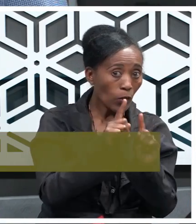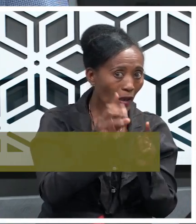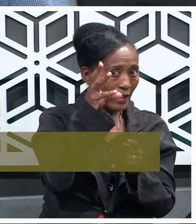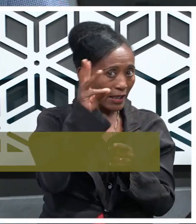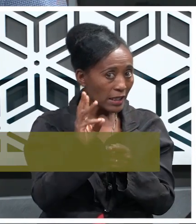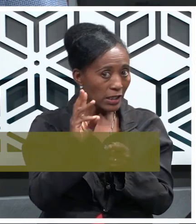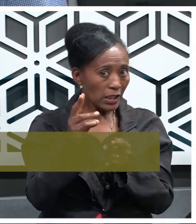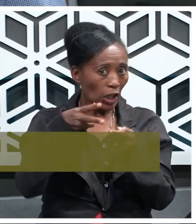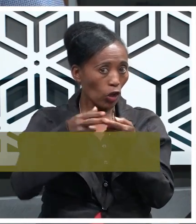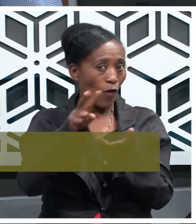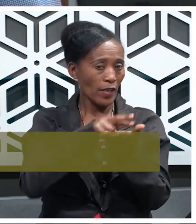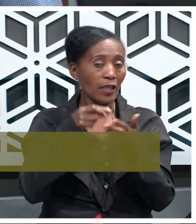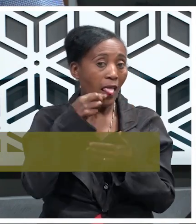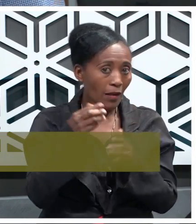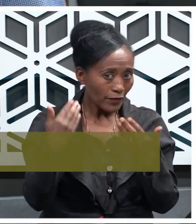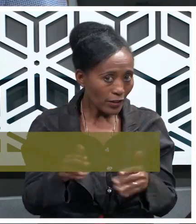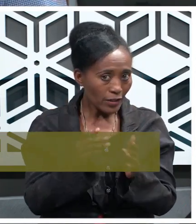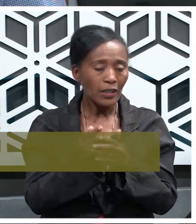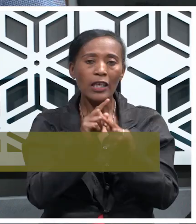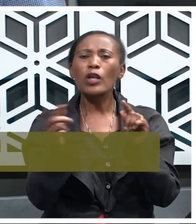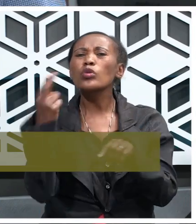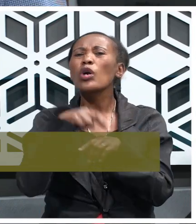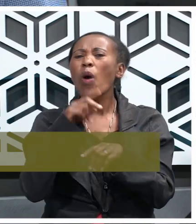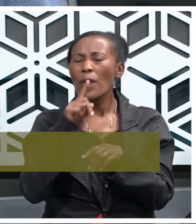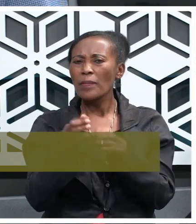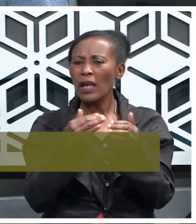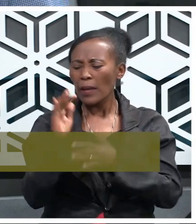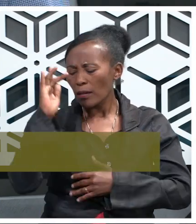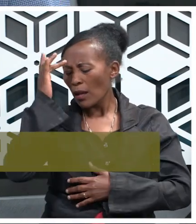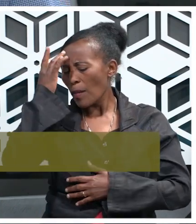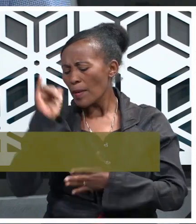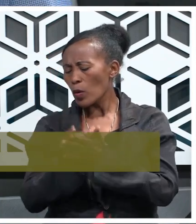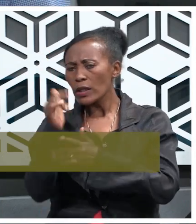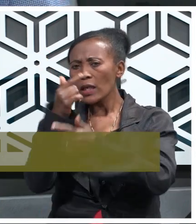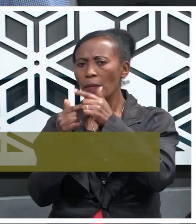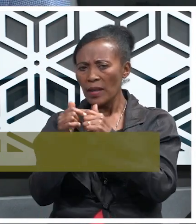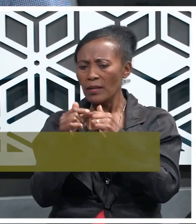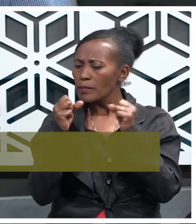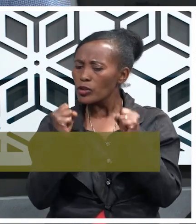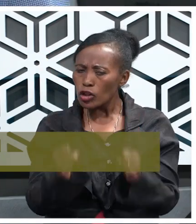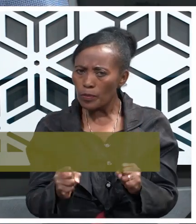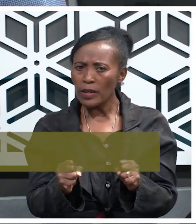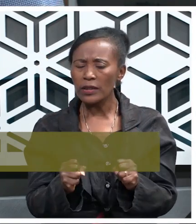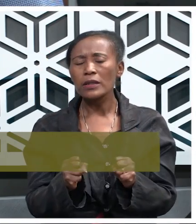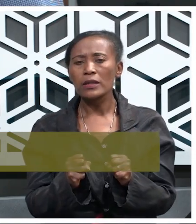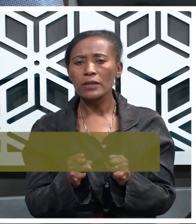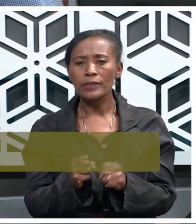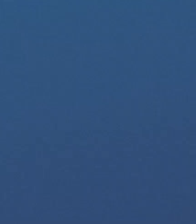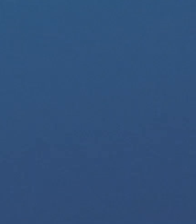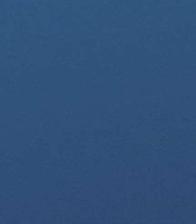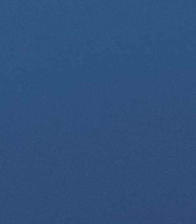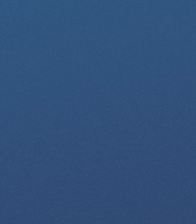ጠቁመውኛል፣ 6 ኪሎ ዩኒቨርሲቲን ጠቁመውኛል። ከዛ ውጭ ሌሎች ያሉ ተቋማት ምናልባት ታማሚ ቢኖር ወደዛ መሄድ እንዲችል የሚደረግበት